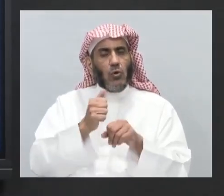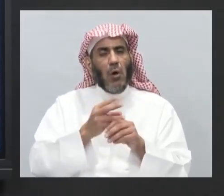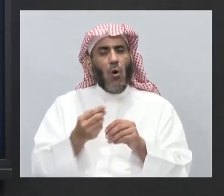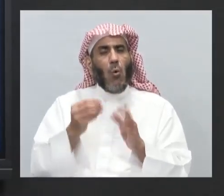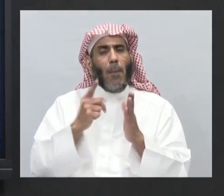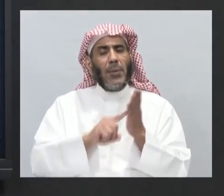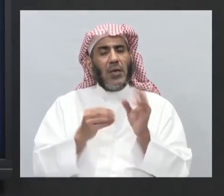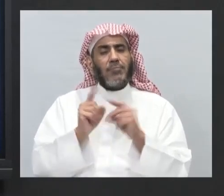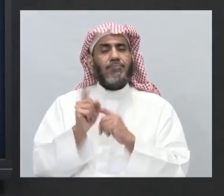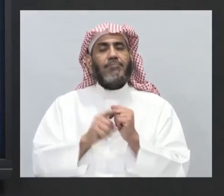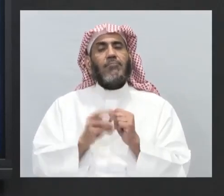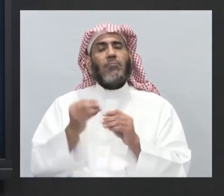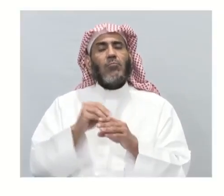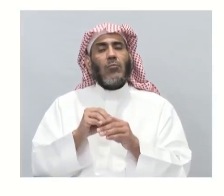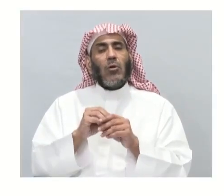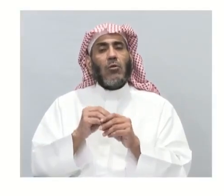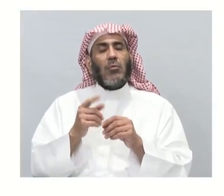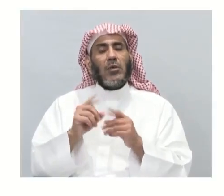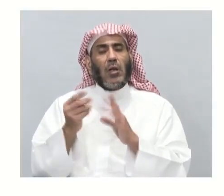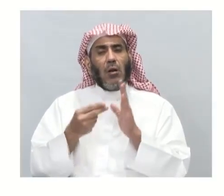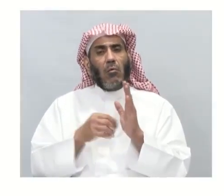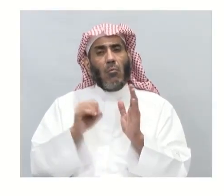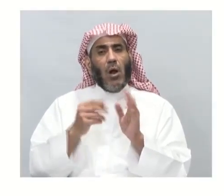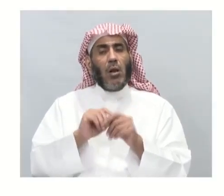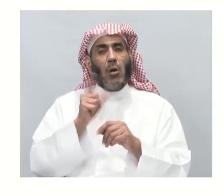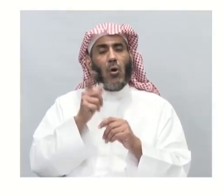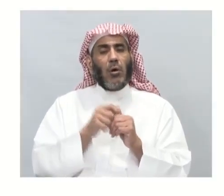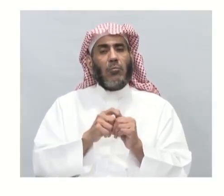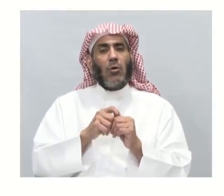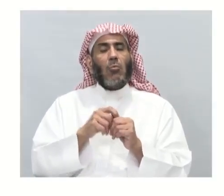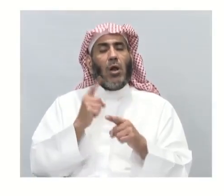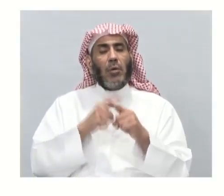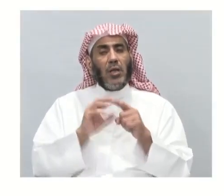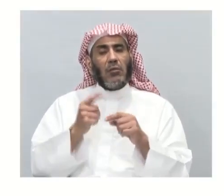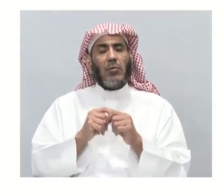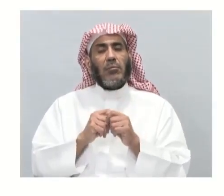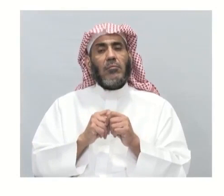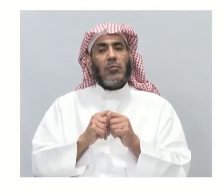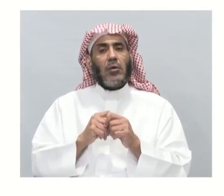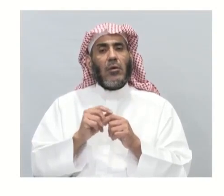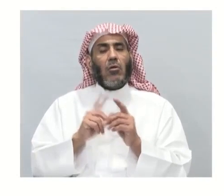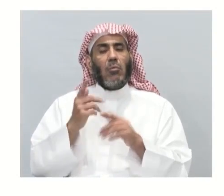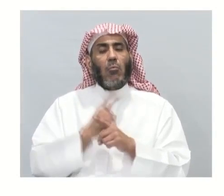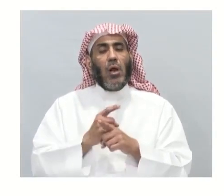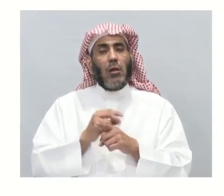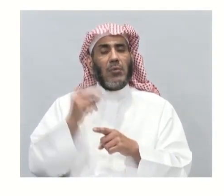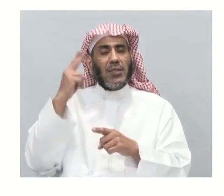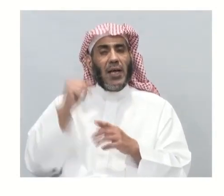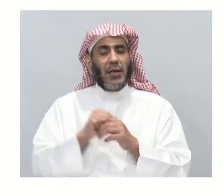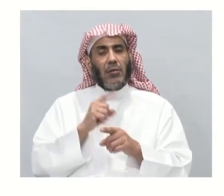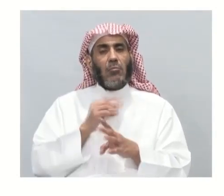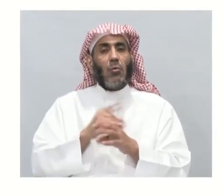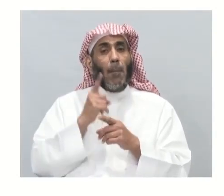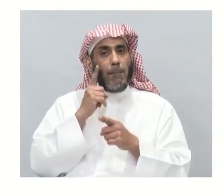المعايير اضافه الى ما تراه ثم لاحظ التعليق عندنا معلم اللغه او معلم الرياضيات في البدايه بعدين معلم التاريخ بعدين